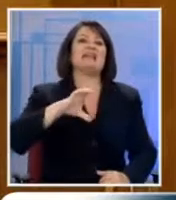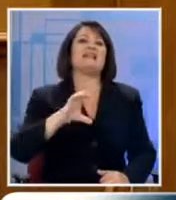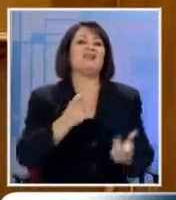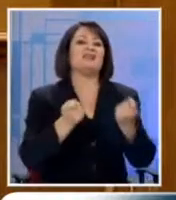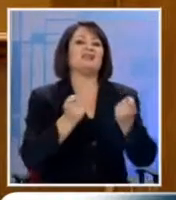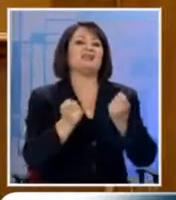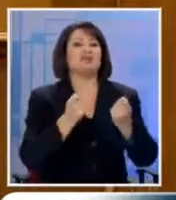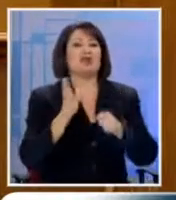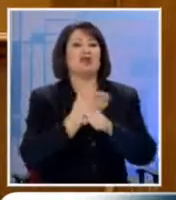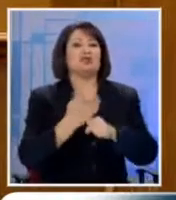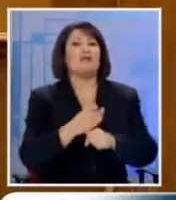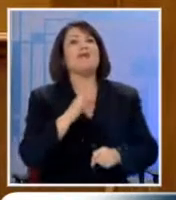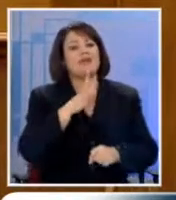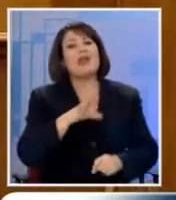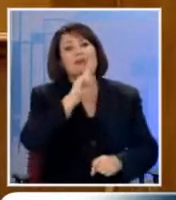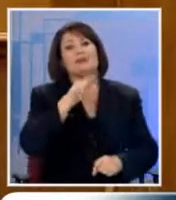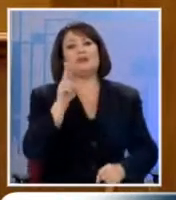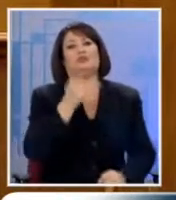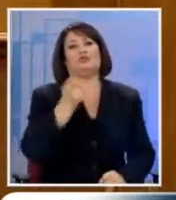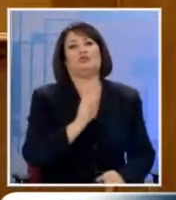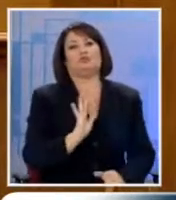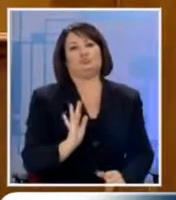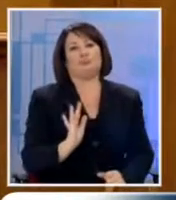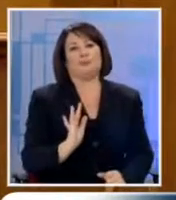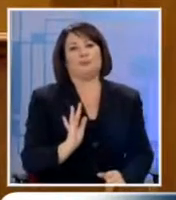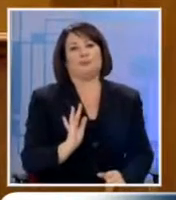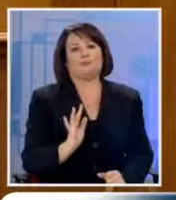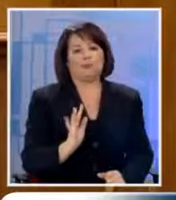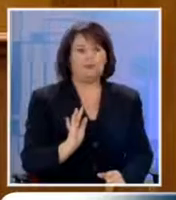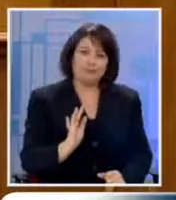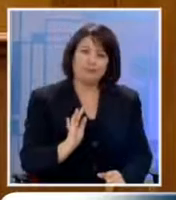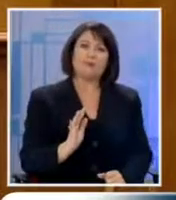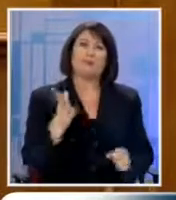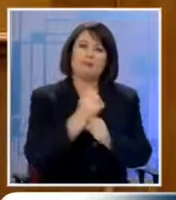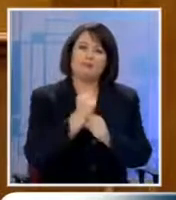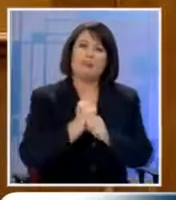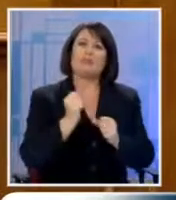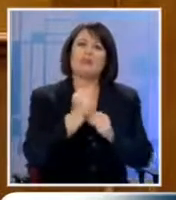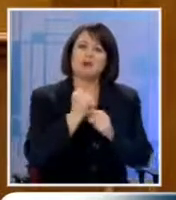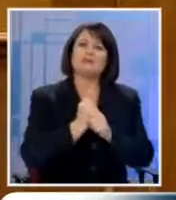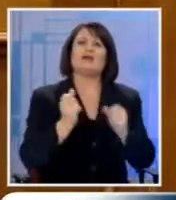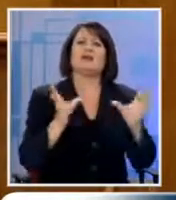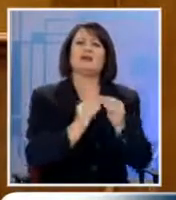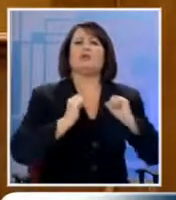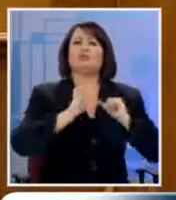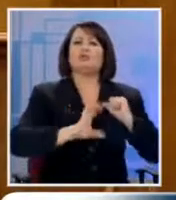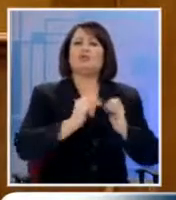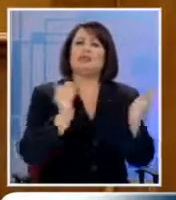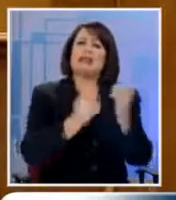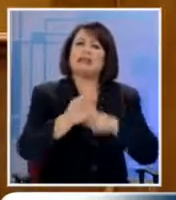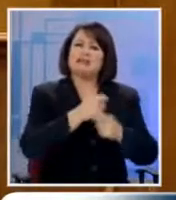της κατεδάφισης κάθε κοινωνικής κατάκτησης στο χώρο της τουριστικής παραγωγής, στον χώρο της εργασίας και στον τομέα της μικρής